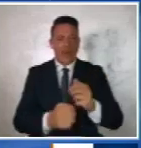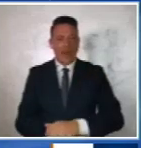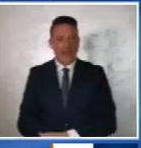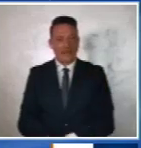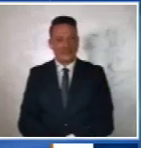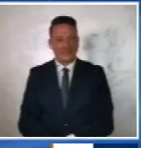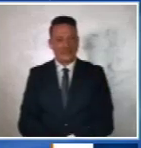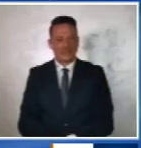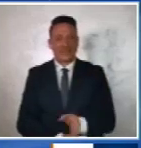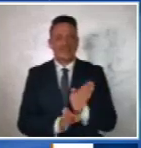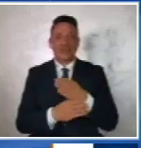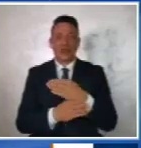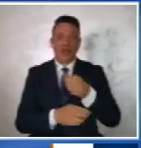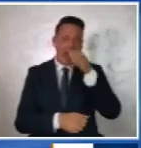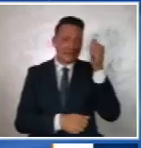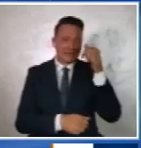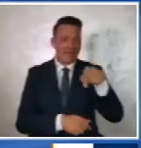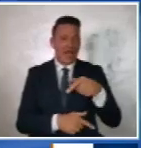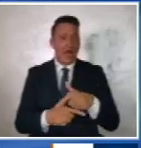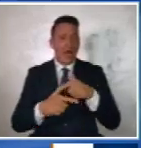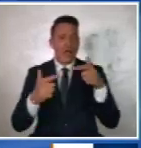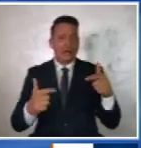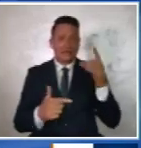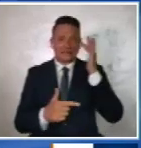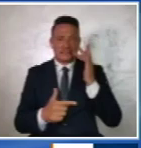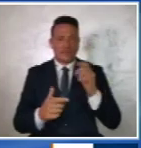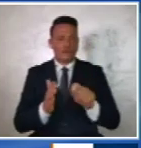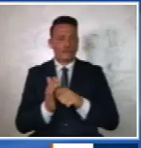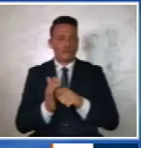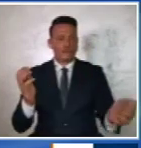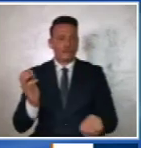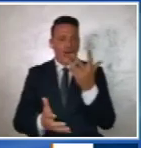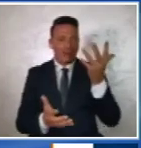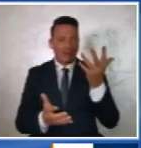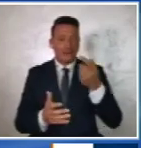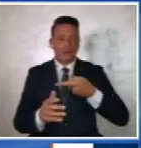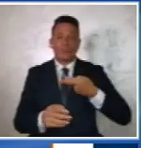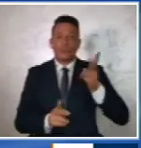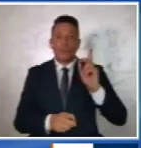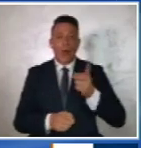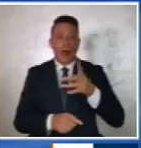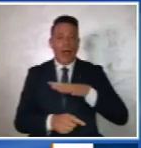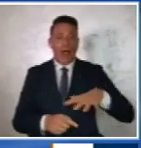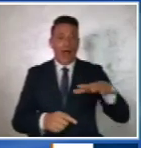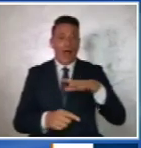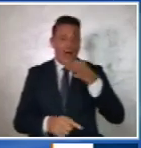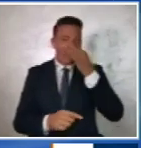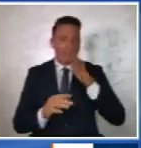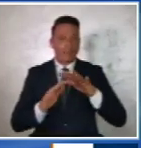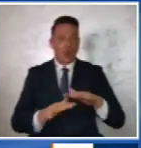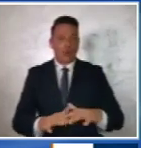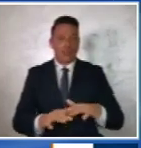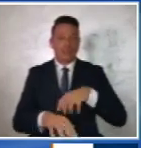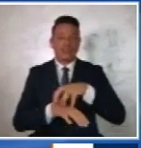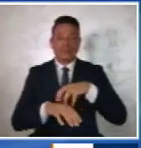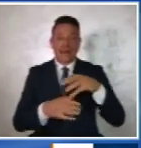Con la stagione estiva aumenta il pericolo di incendi, a rischio in particolare le aree protette. E allora Ministero dell'Interno,